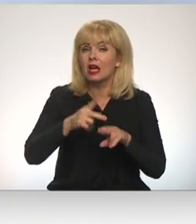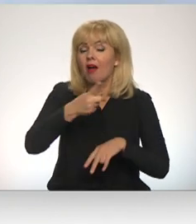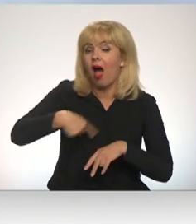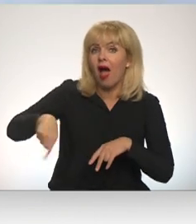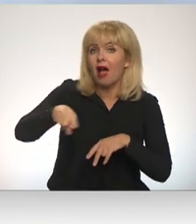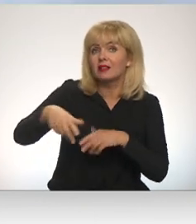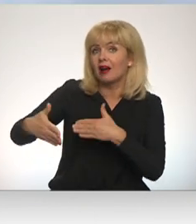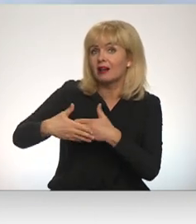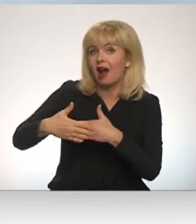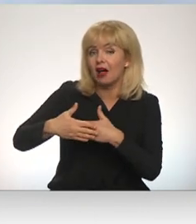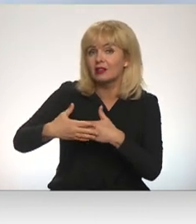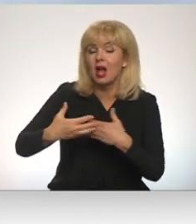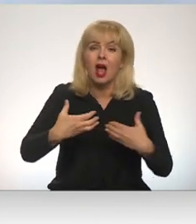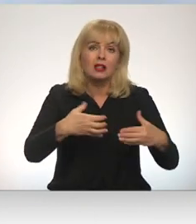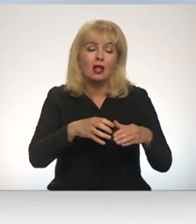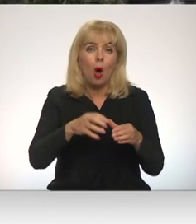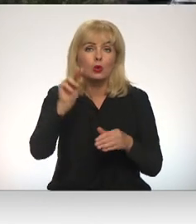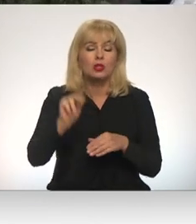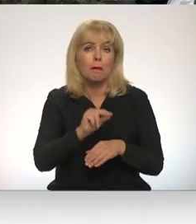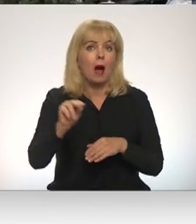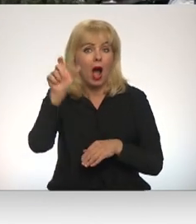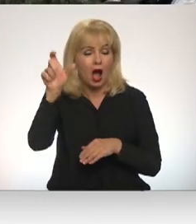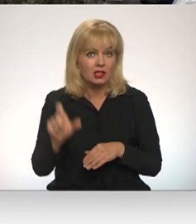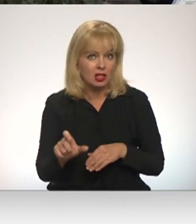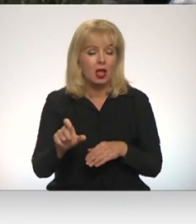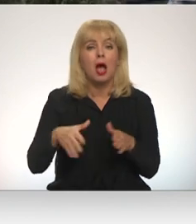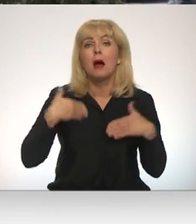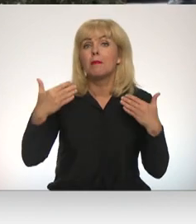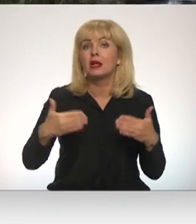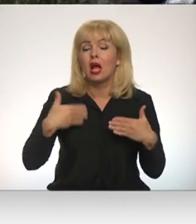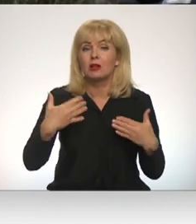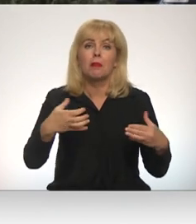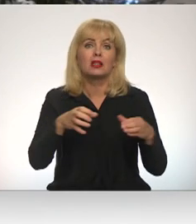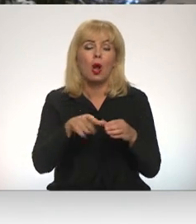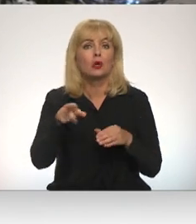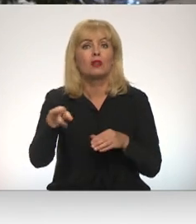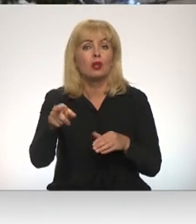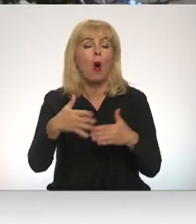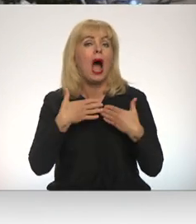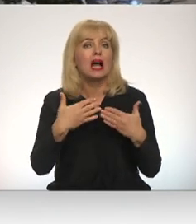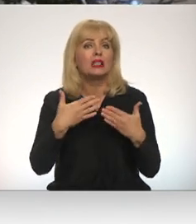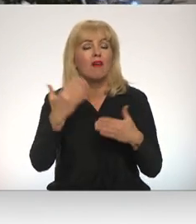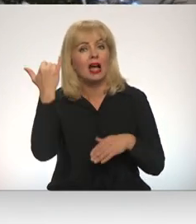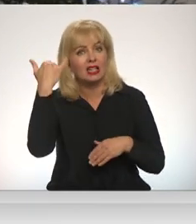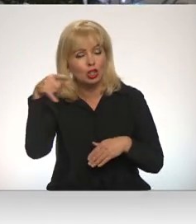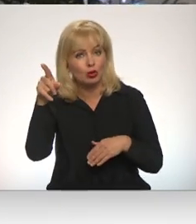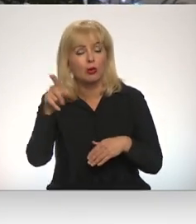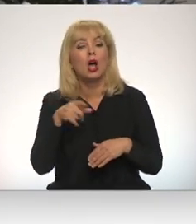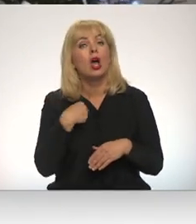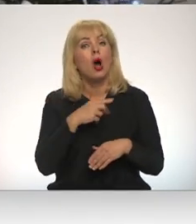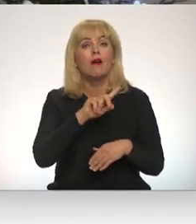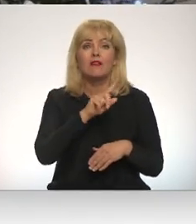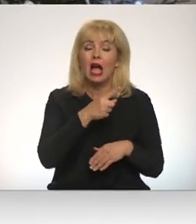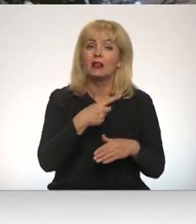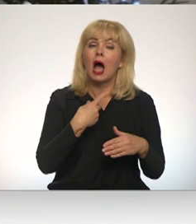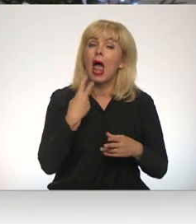krastā. Draudzes mācītājs Mārtiņš Burkevits priecājas par draudzes iniciatīvu. No vienas puses varētu teikt, tā ir emocionālā vajadzība, bet no otras